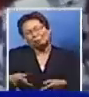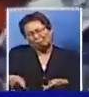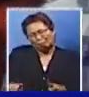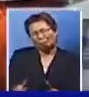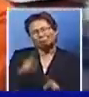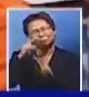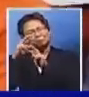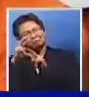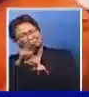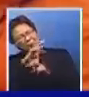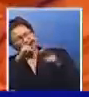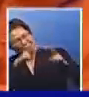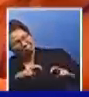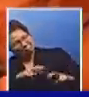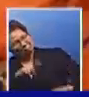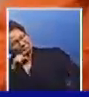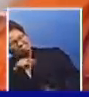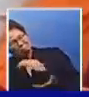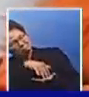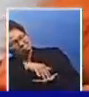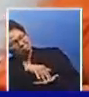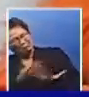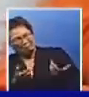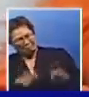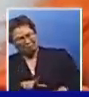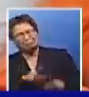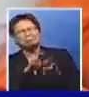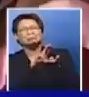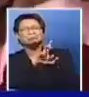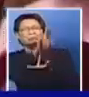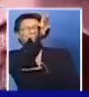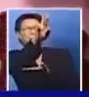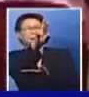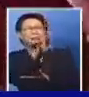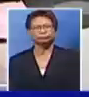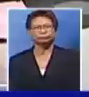peluang melihat dan mengkaji kelemahan yang berlaku.